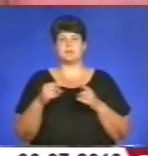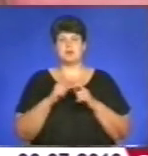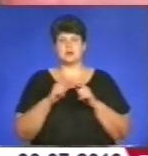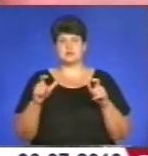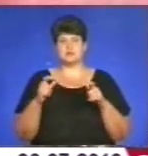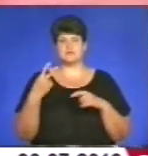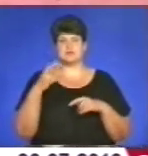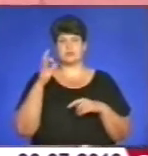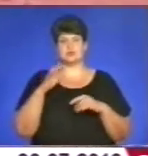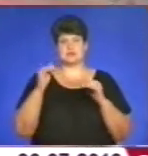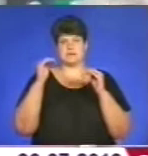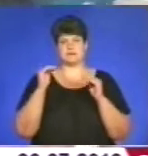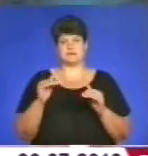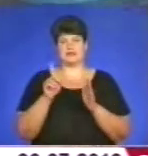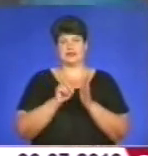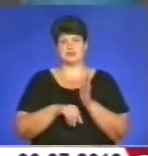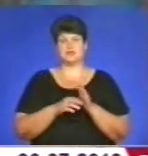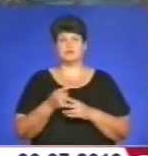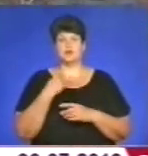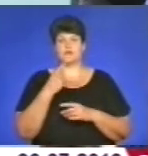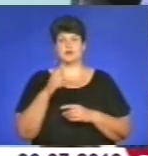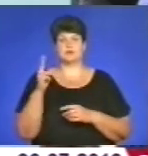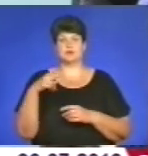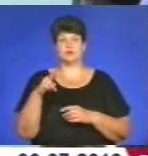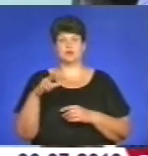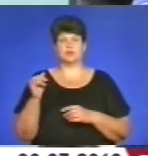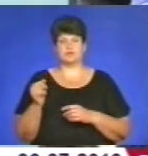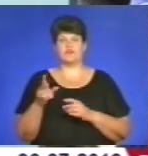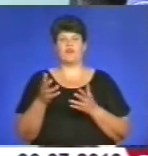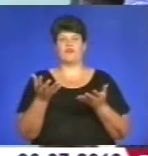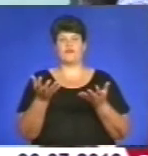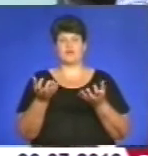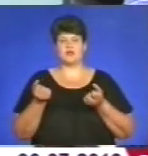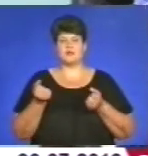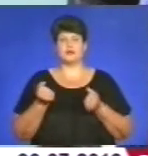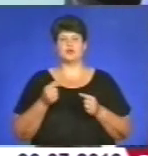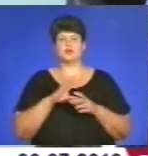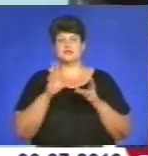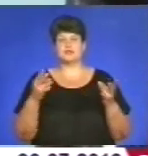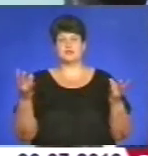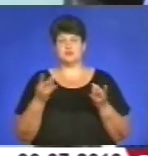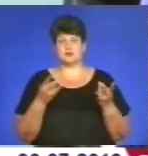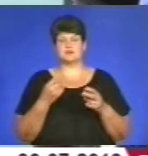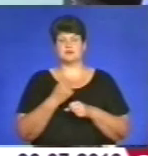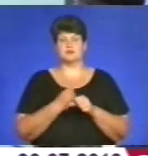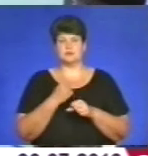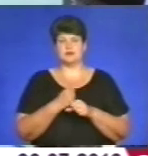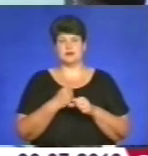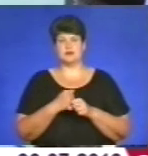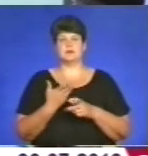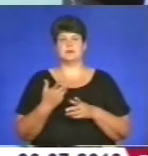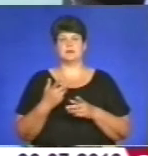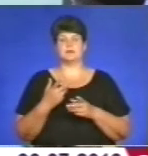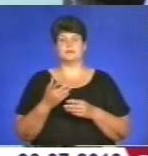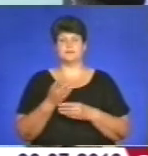інших алкогольних напоїв, зазначає Дмитро Любченко. Виявлено та вилучено усі необхідні атрибути для масового виготовлення